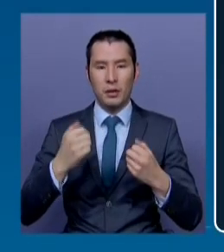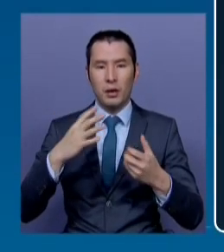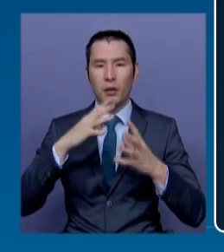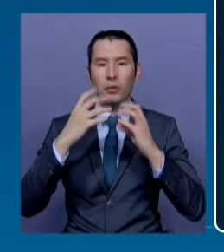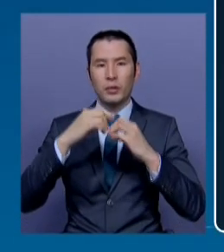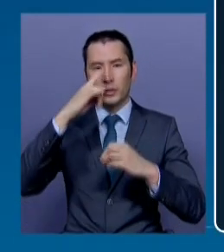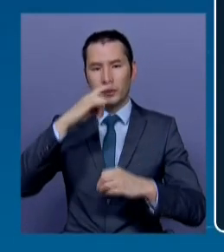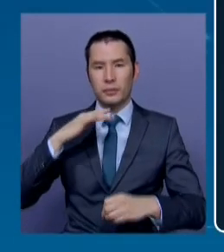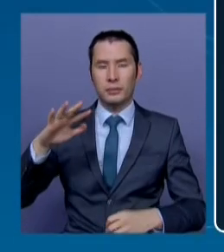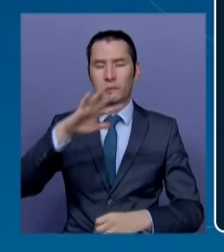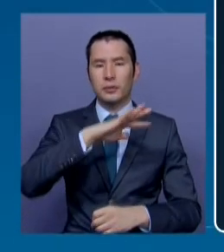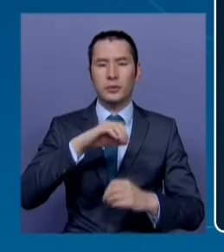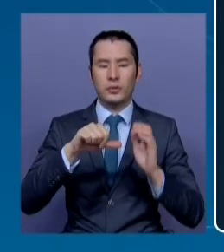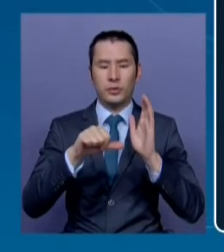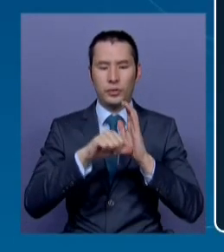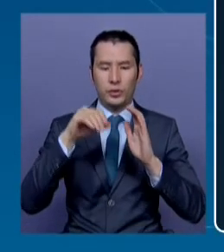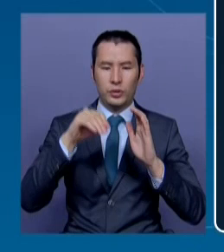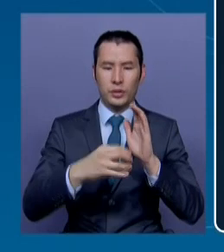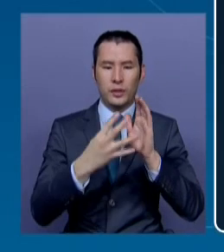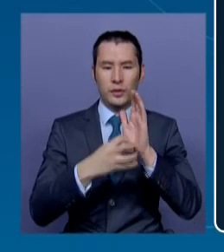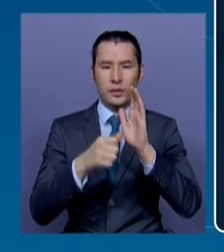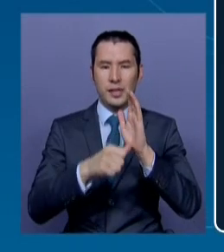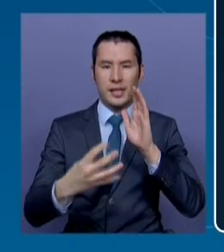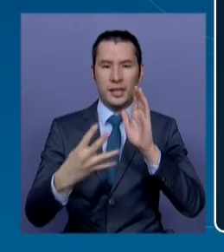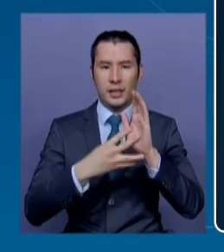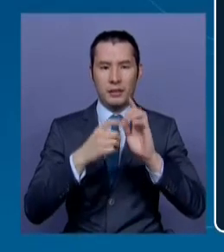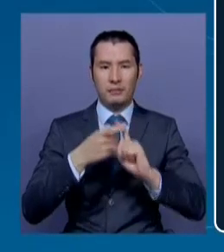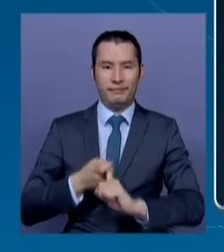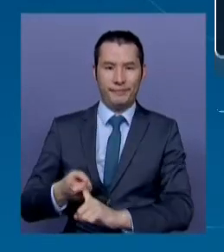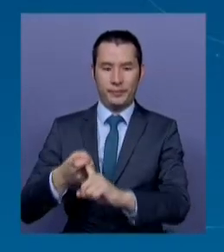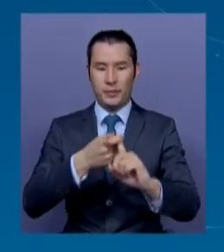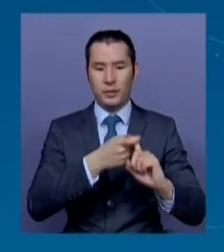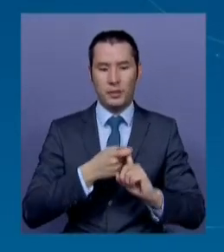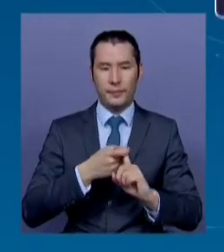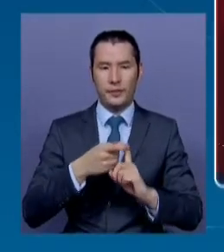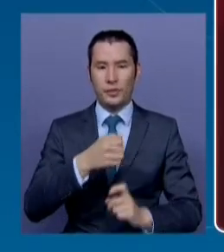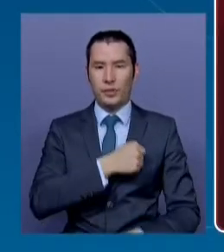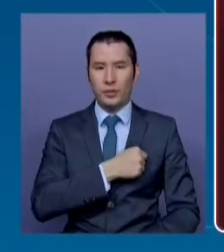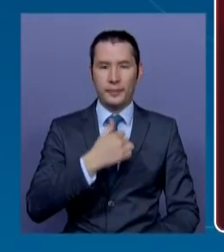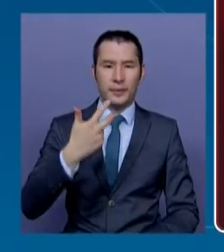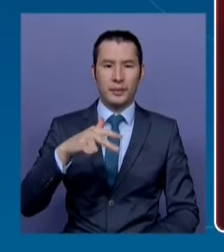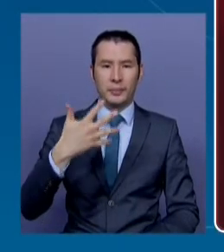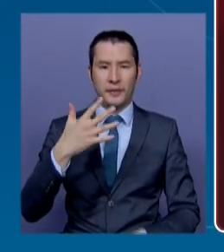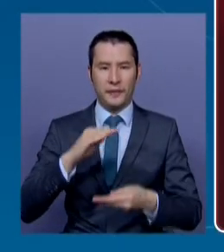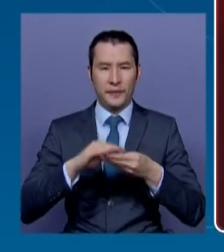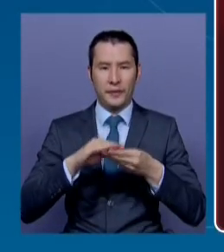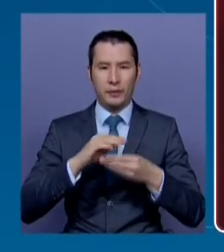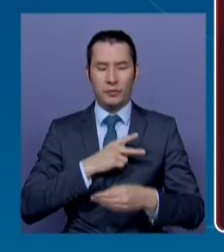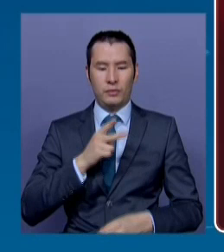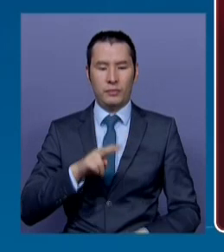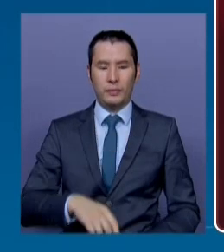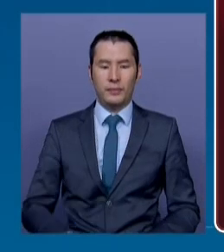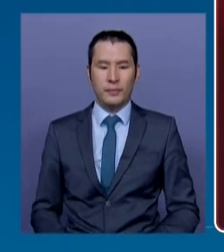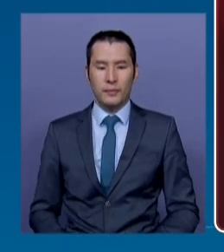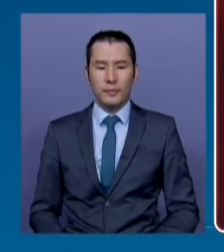аумағында 6969 адам COVID-19 инфекциясын жұқтырған. Өкінішке қарай 35 отандасымыз кеселдің кесірінен